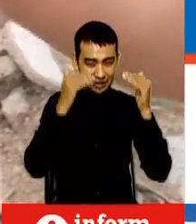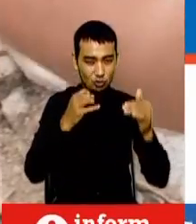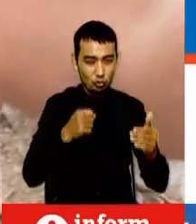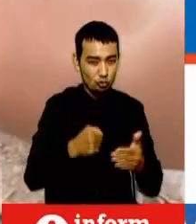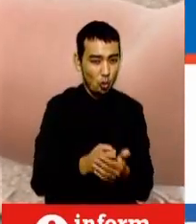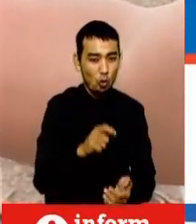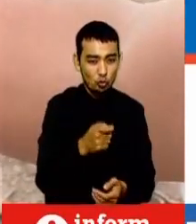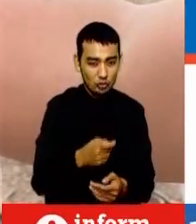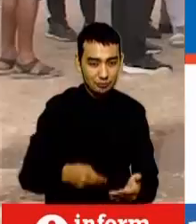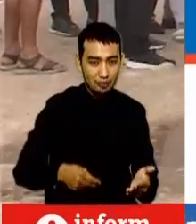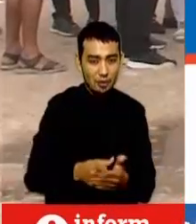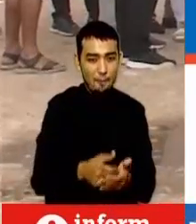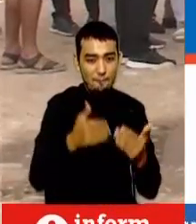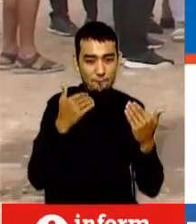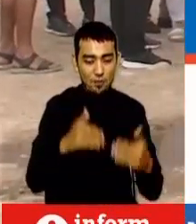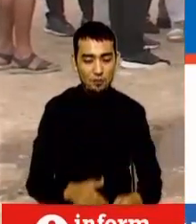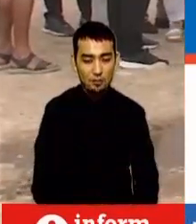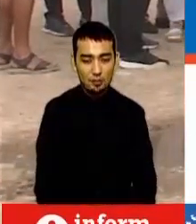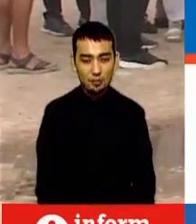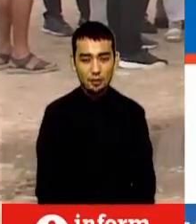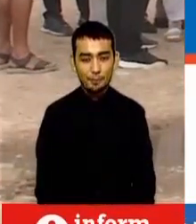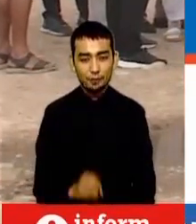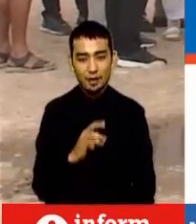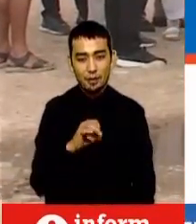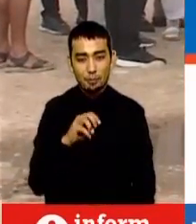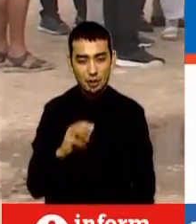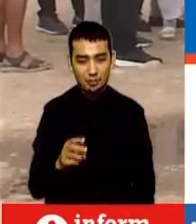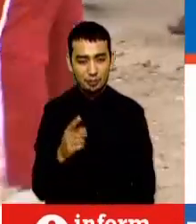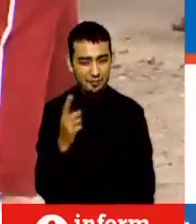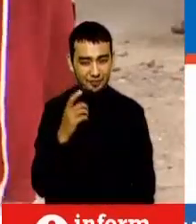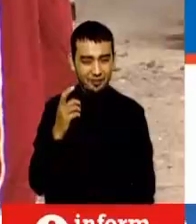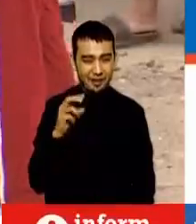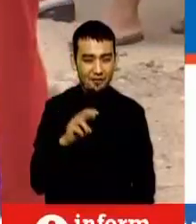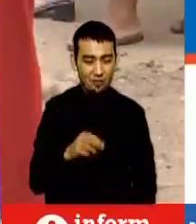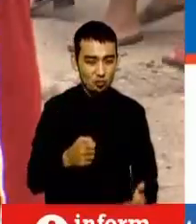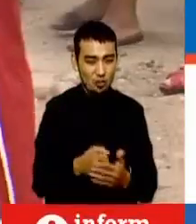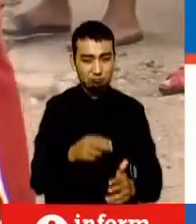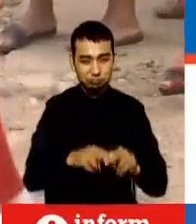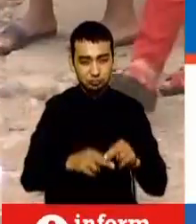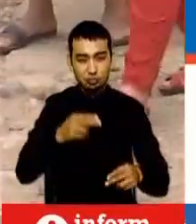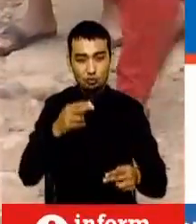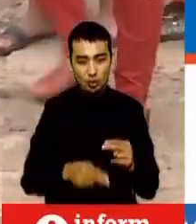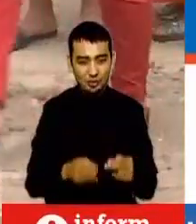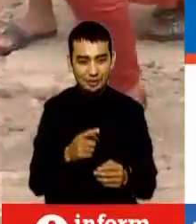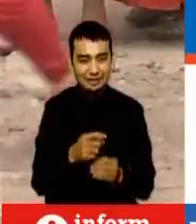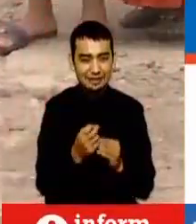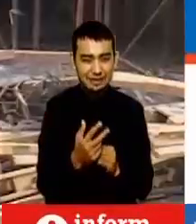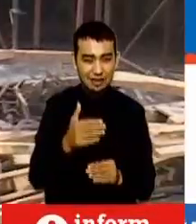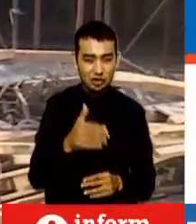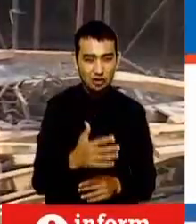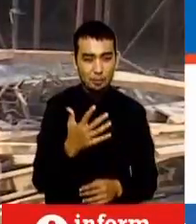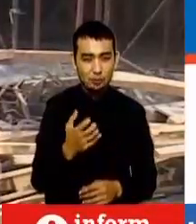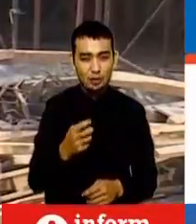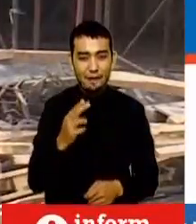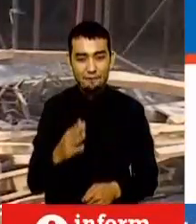До крыши, до ключа ақшасы төленіп қойды. Ермек Омаров 1 қаңтарға дейін барлық құрылыс жұмыстары аяқталып, аумағы 13500 шаршы